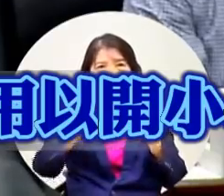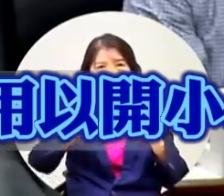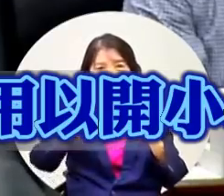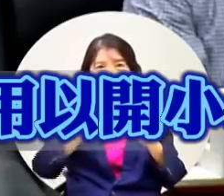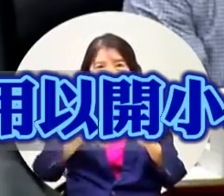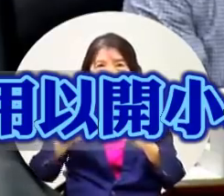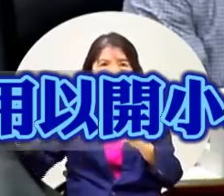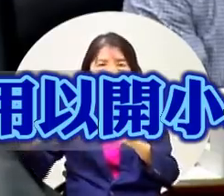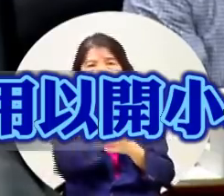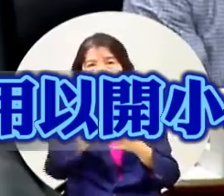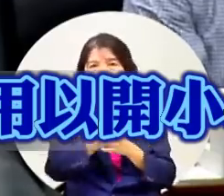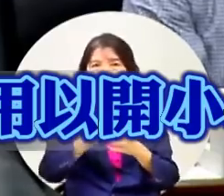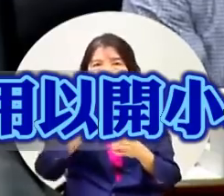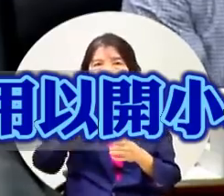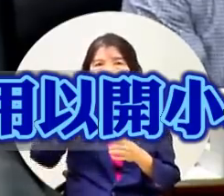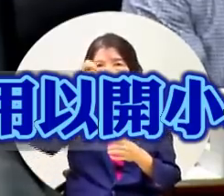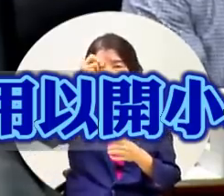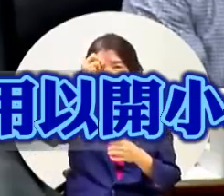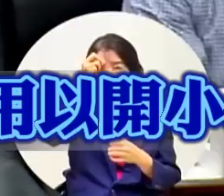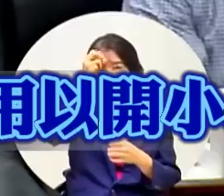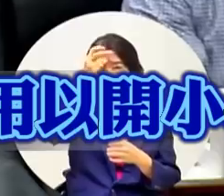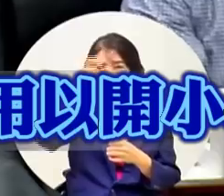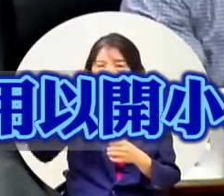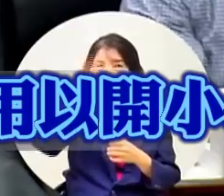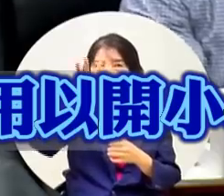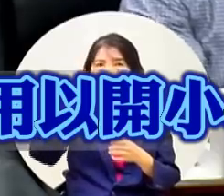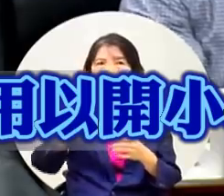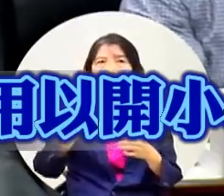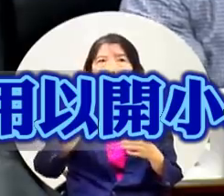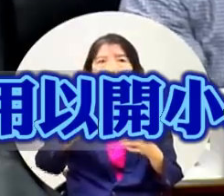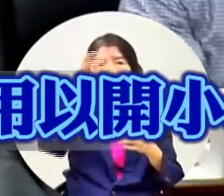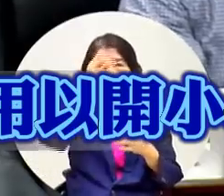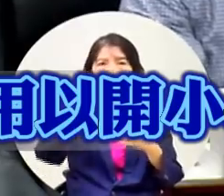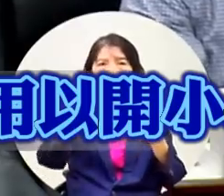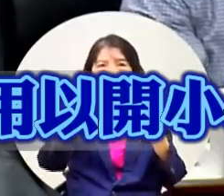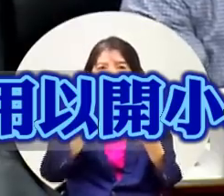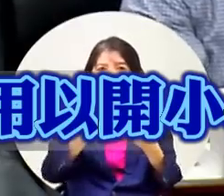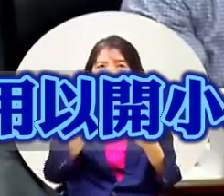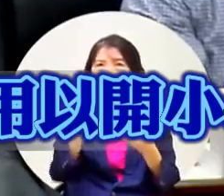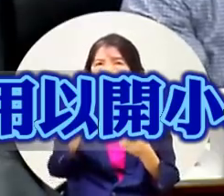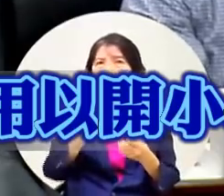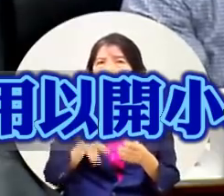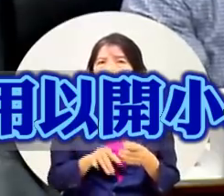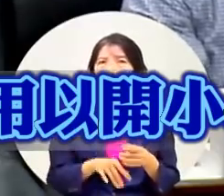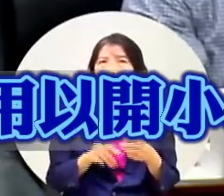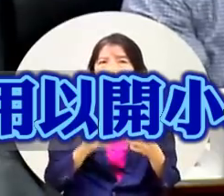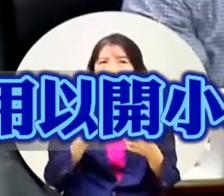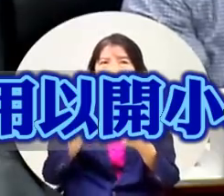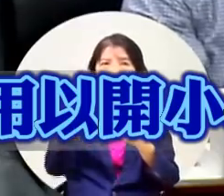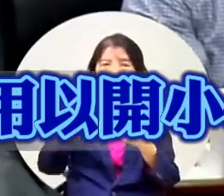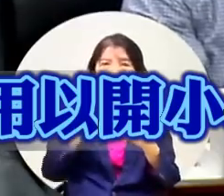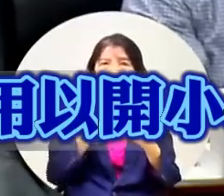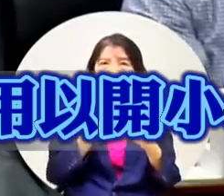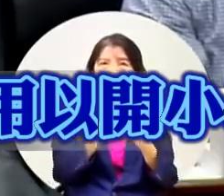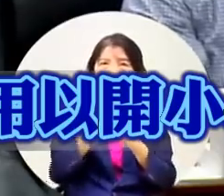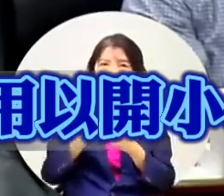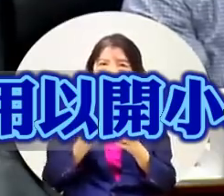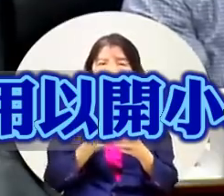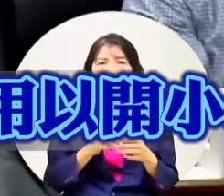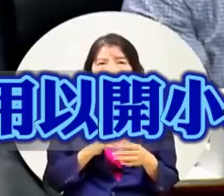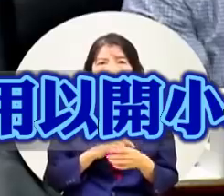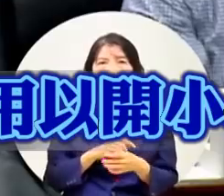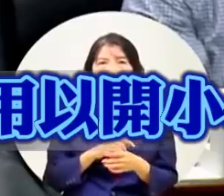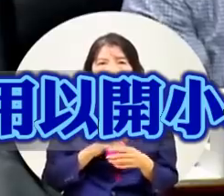打了，他去报案一样不受理。当然还有上礼拜我们在准备咨询的内容 发生了一件事